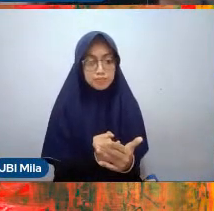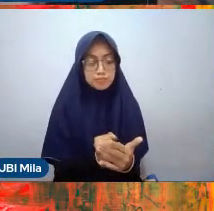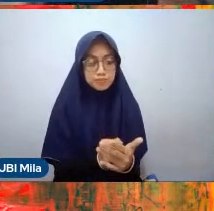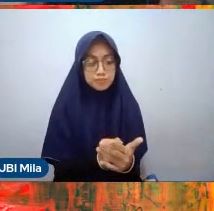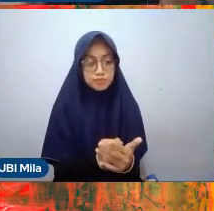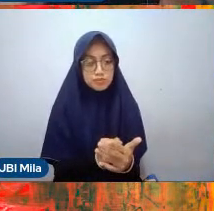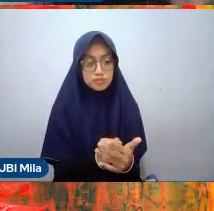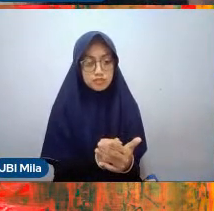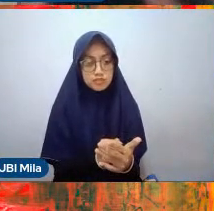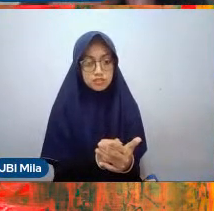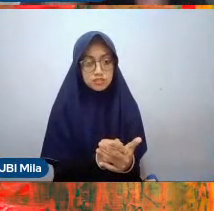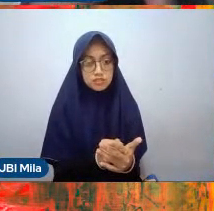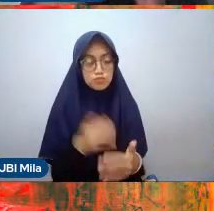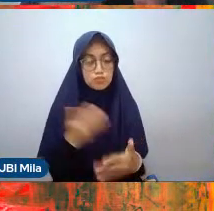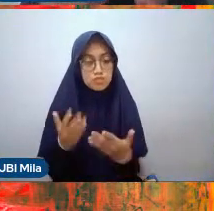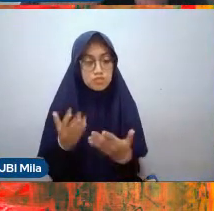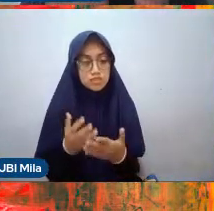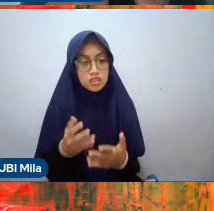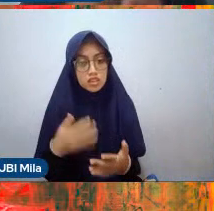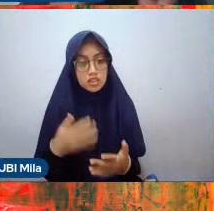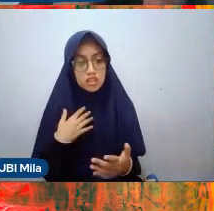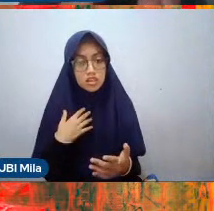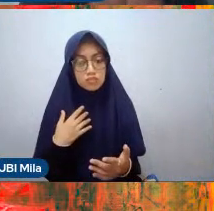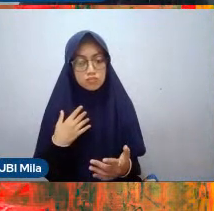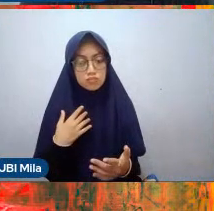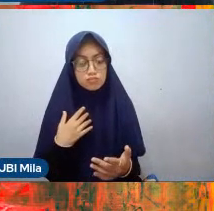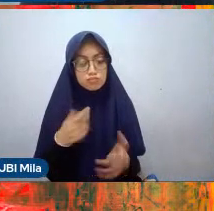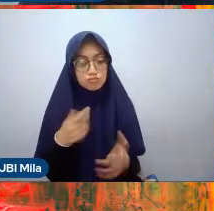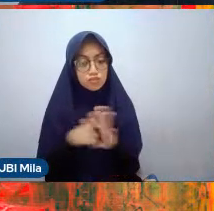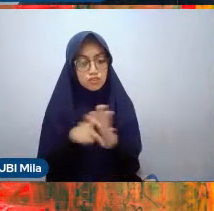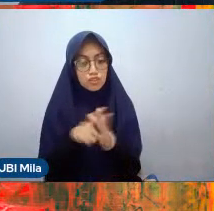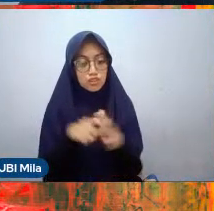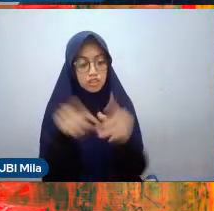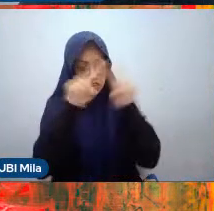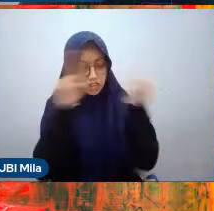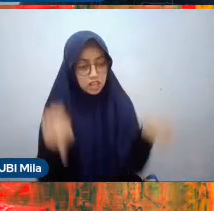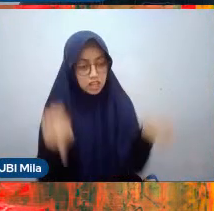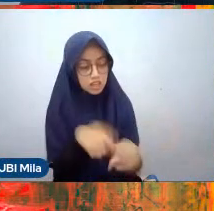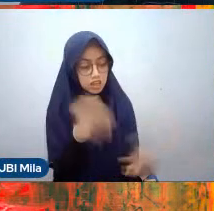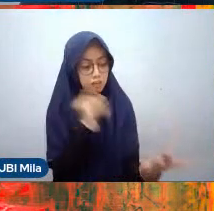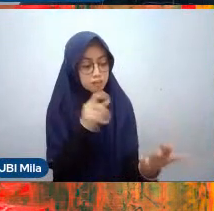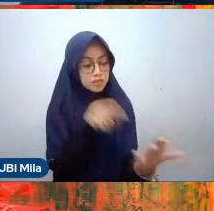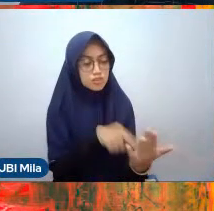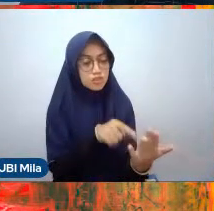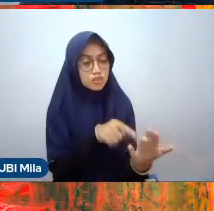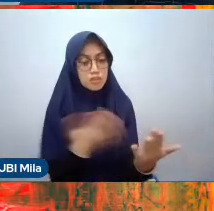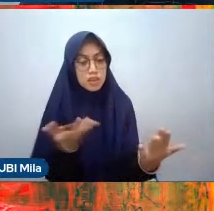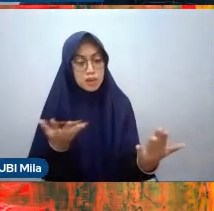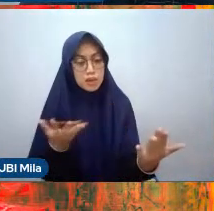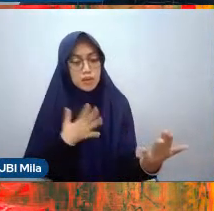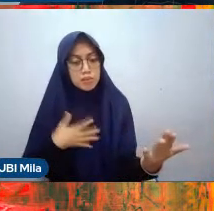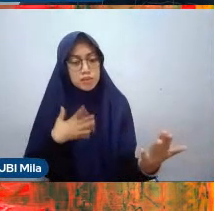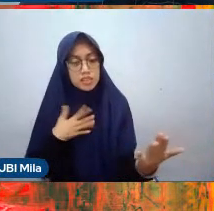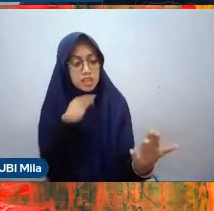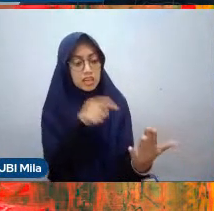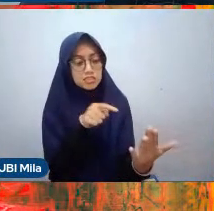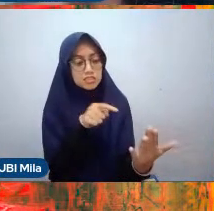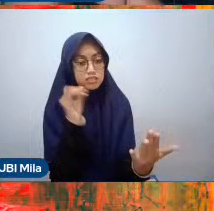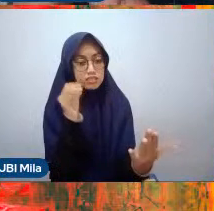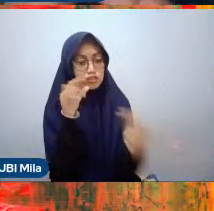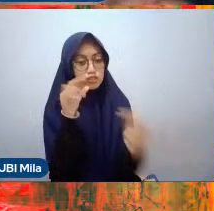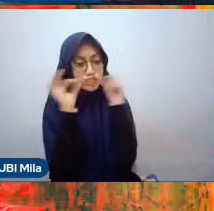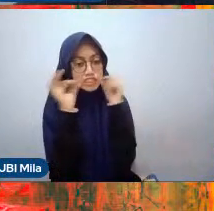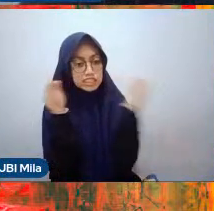dia, eh kalau kita apa ya perasaan si kucing ini. Atau ini juga bisa nih, ada kucing misalnya, ada kucing